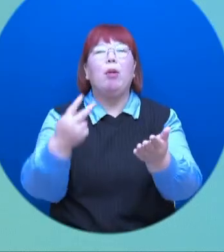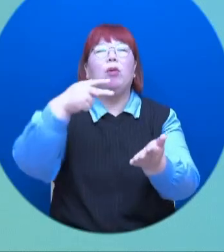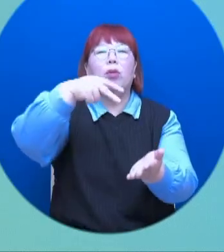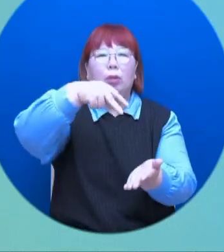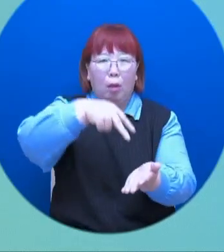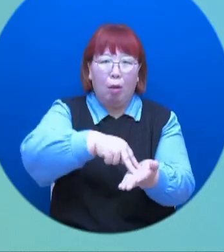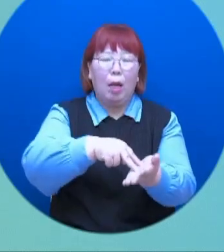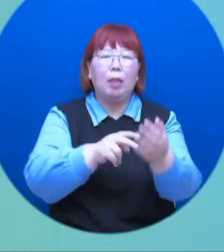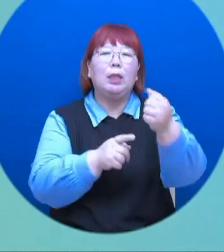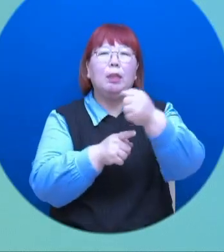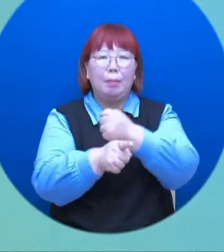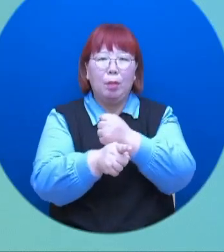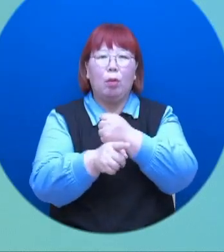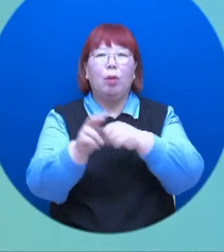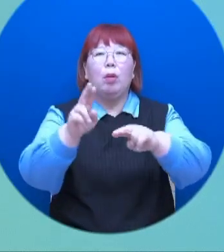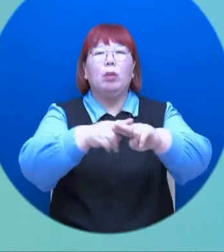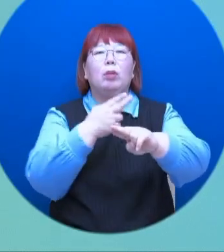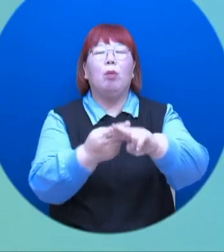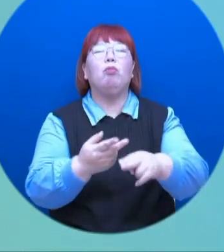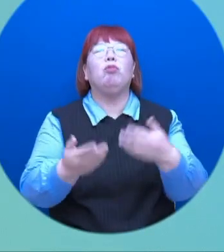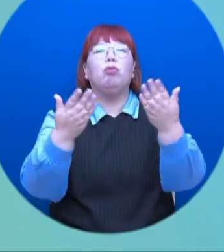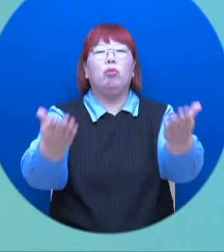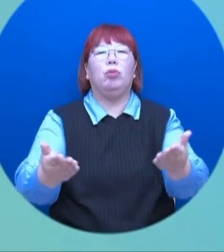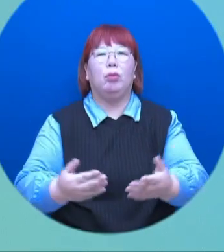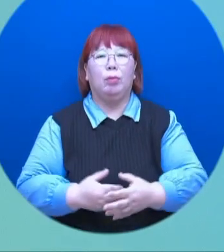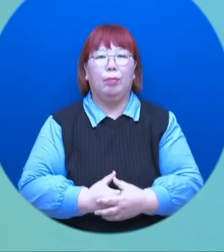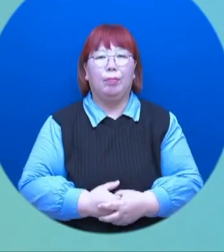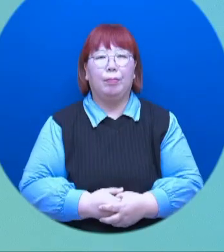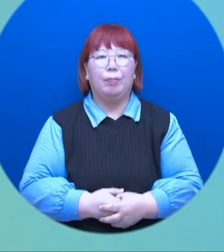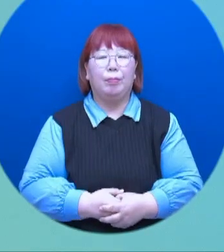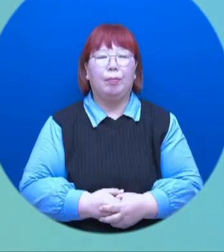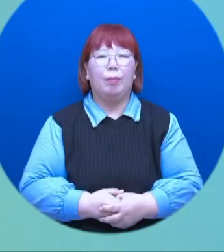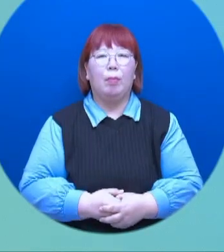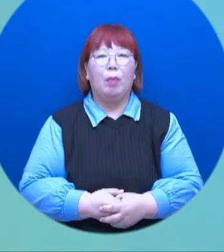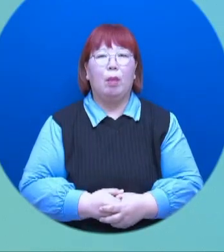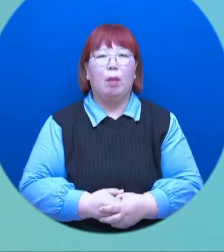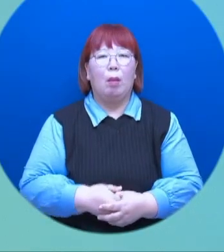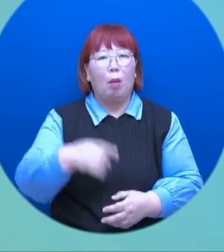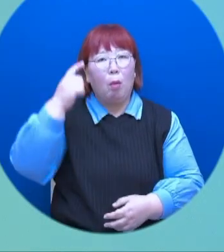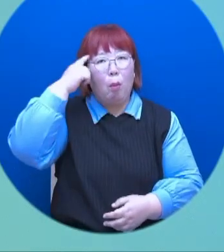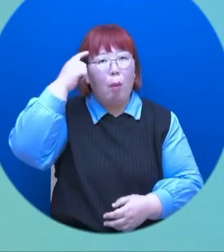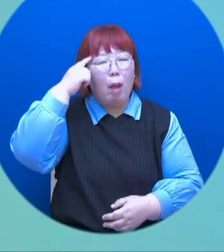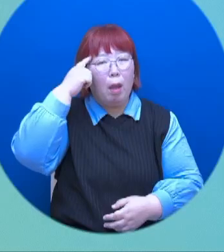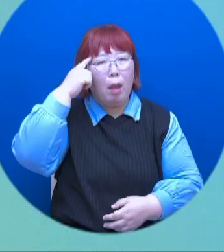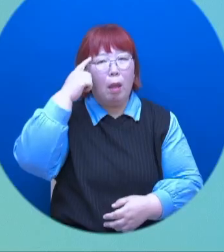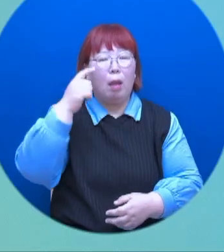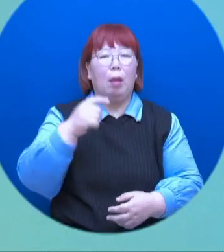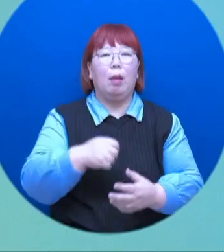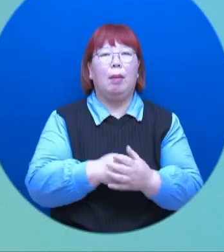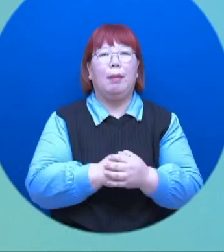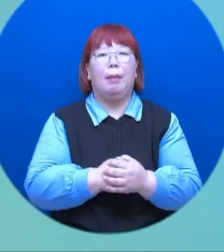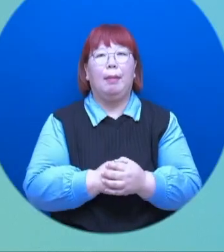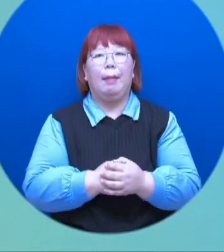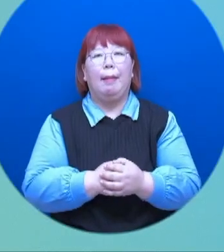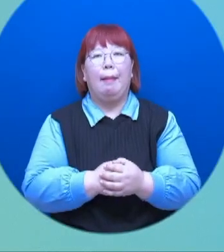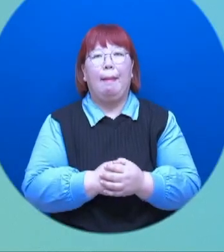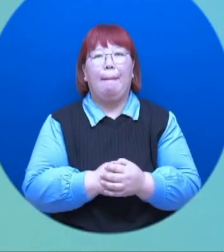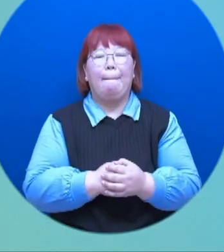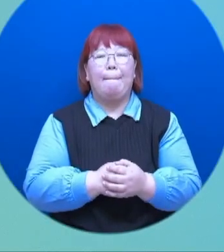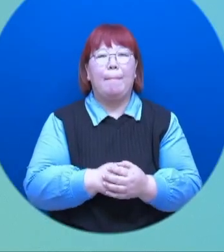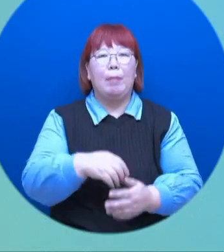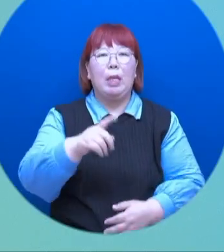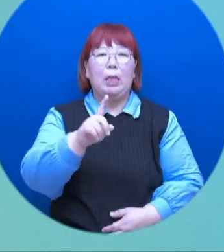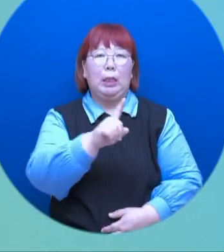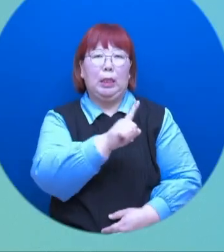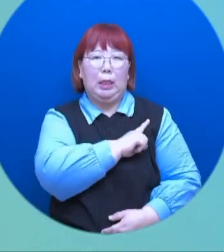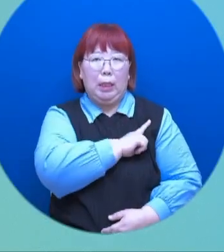해 라고 하는 마음으로 오뚜기 선물을 합니다. 여러분, 오뚜기가 왜 바로 섭니까? 간단해요. 제일 밑바닥에